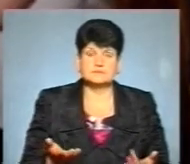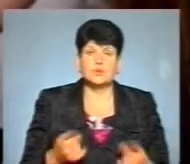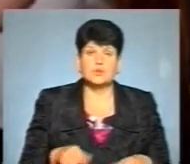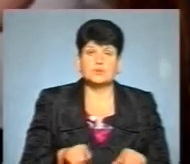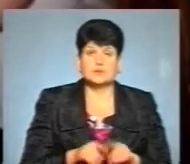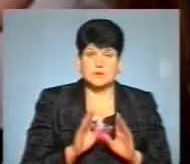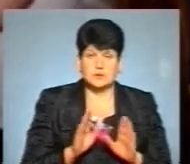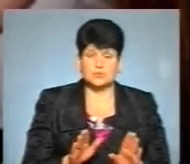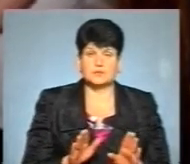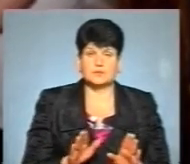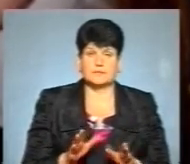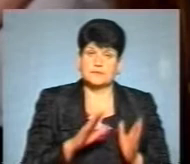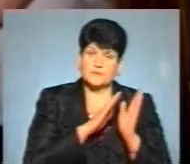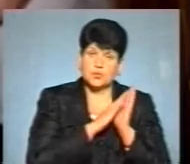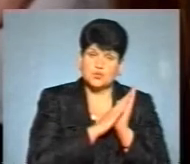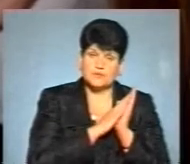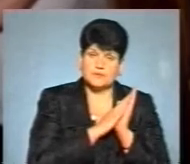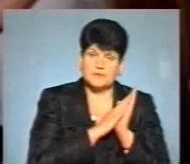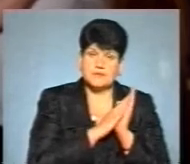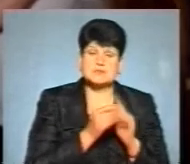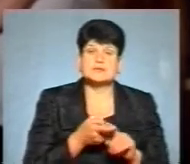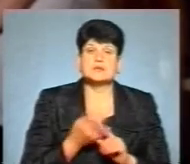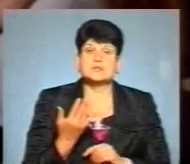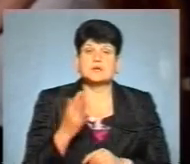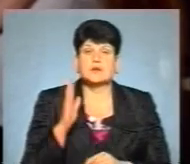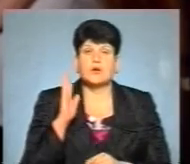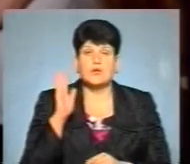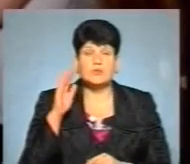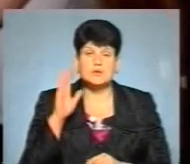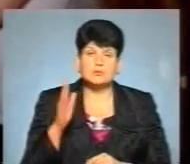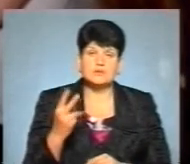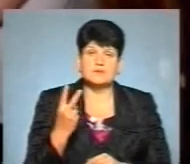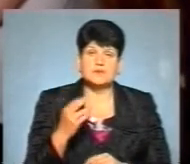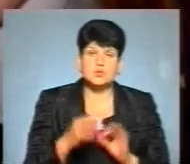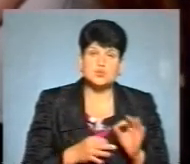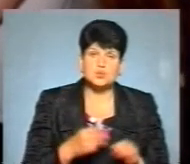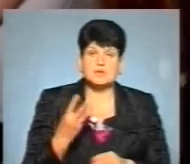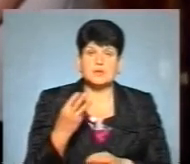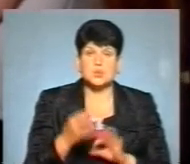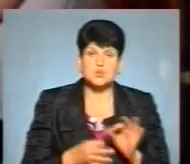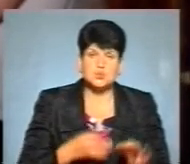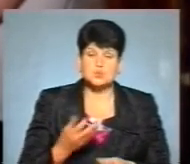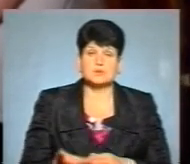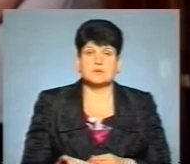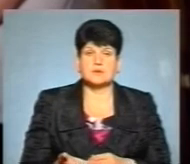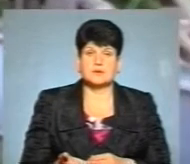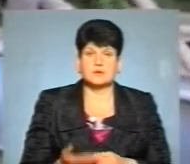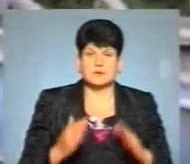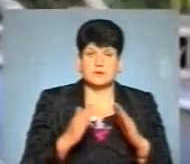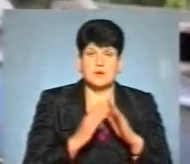тут і будемо ночувати. Залежно, скільки вода буде. Дві сутки, три, отак будемо і тут на